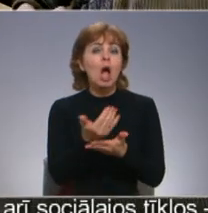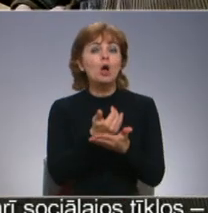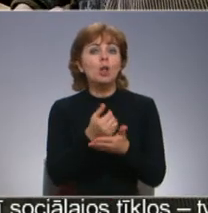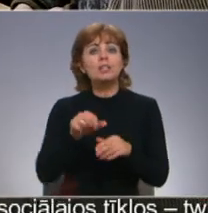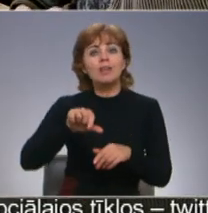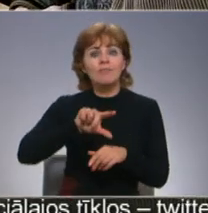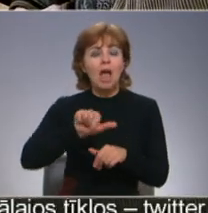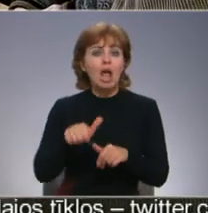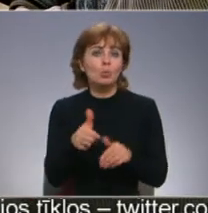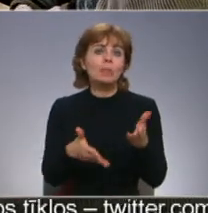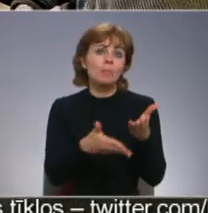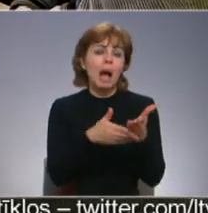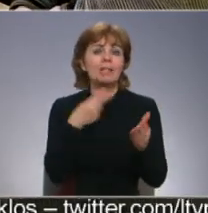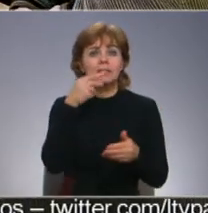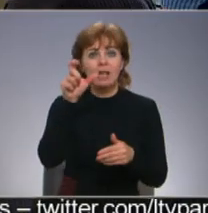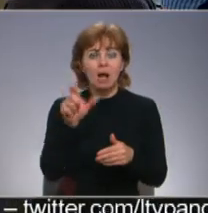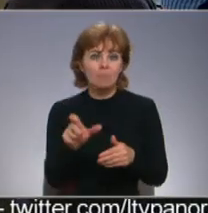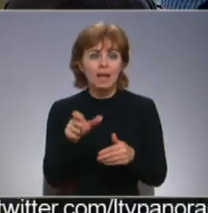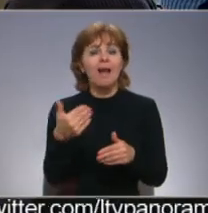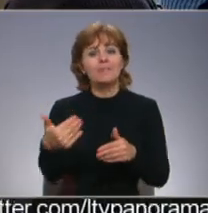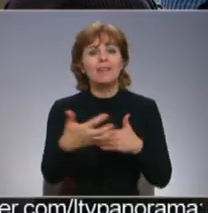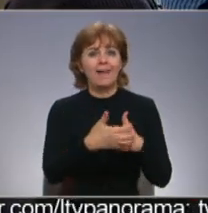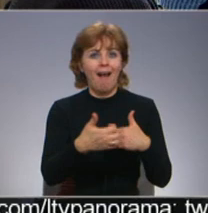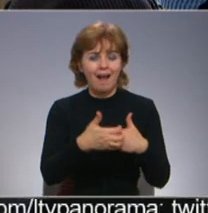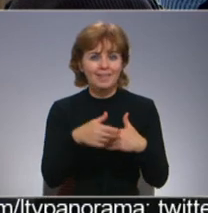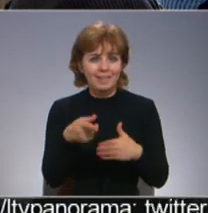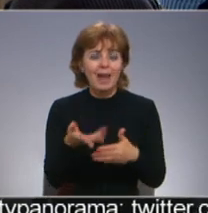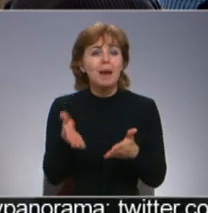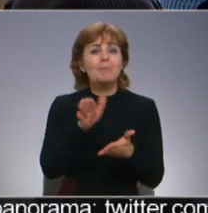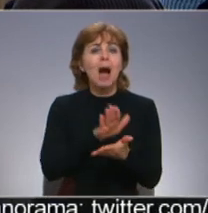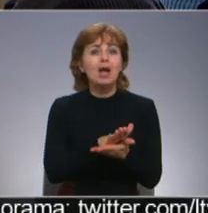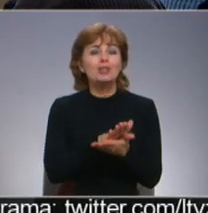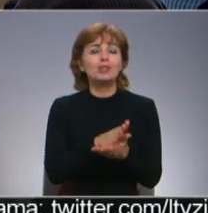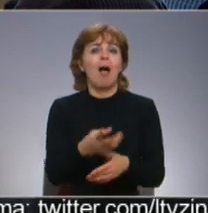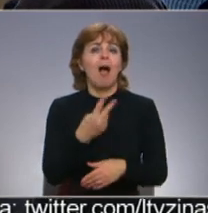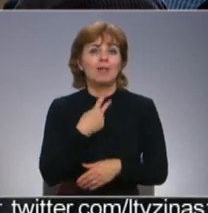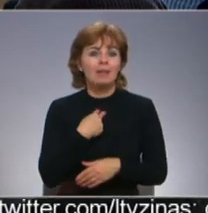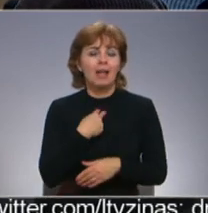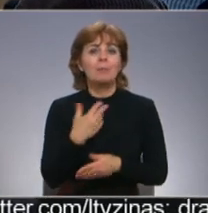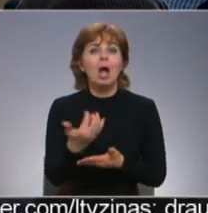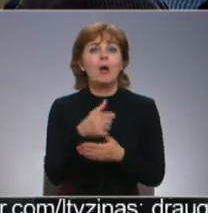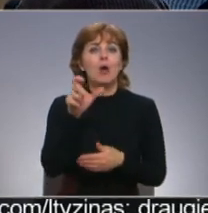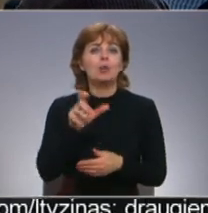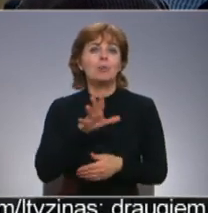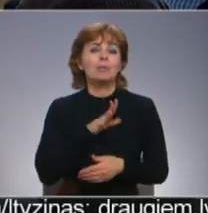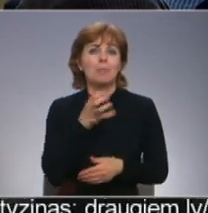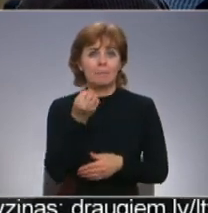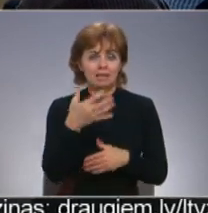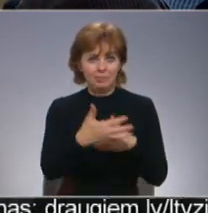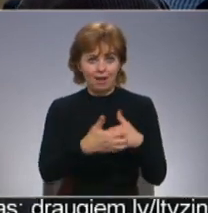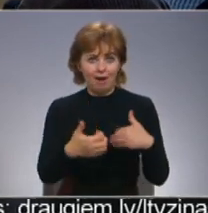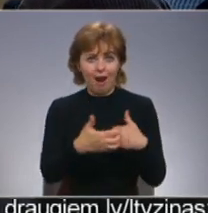veidot palīdzējuši arī saimnieka kaķi. Pāršķirstot viņa mapes, atklājās, ka kolekcionāram ir bijuši 15